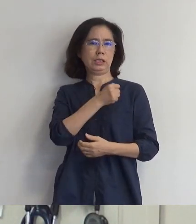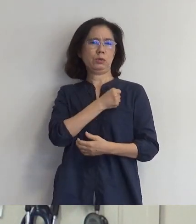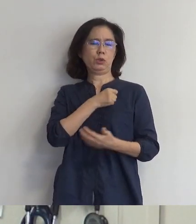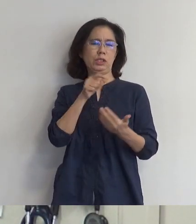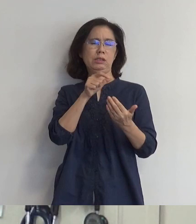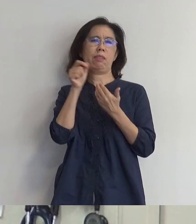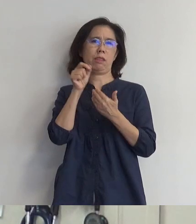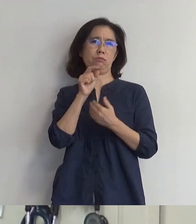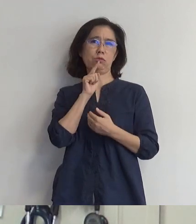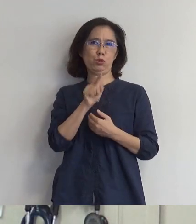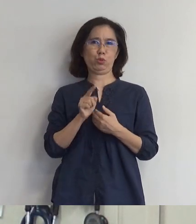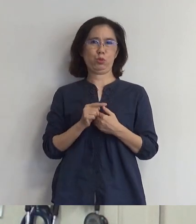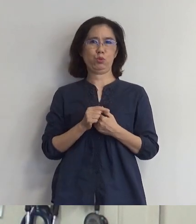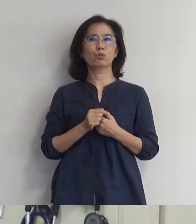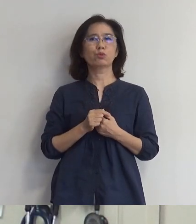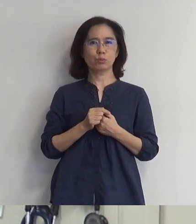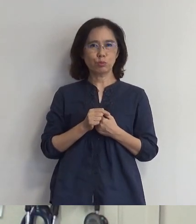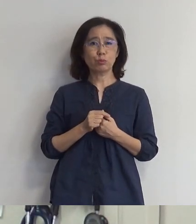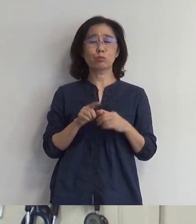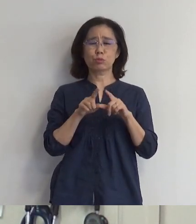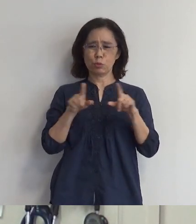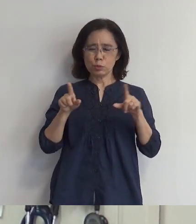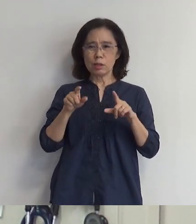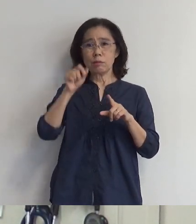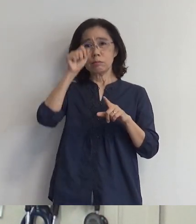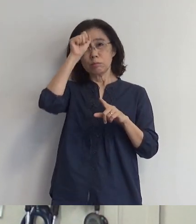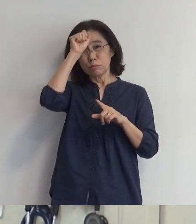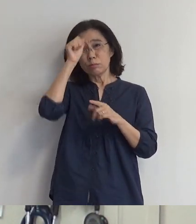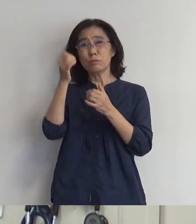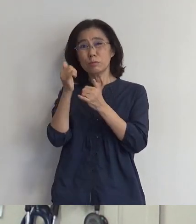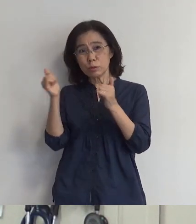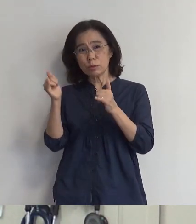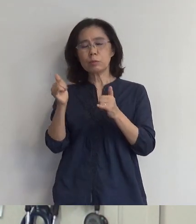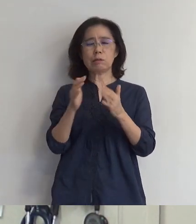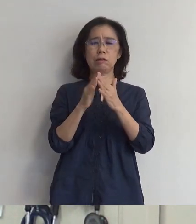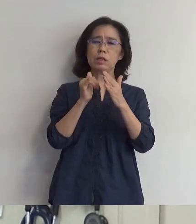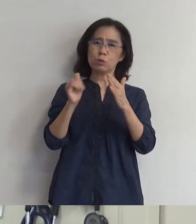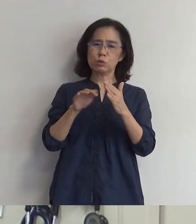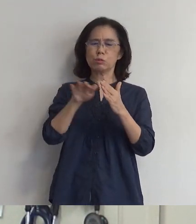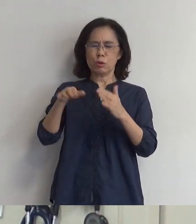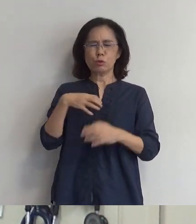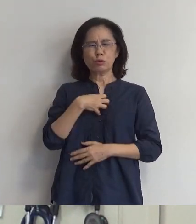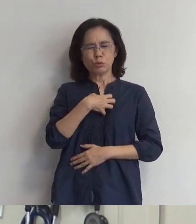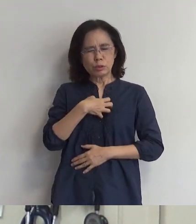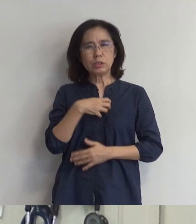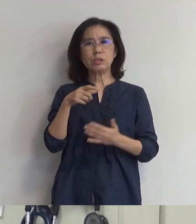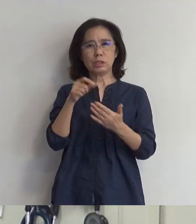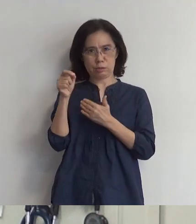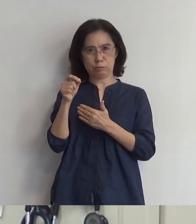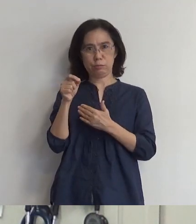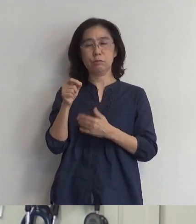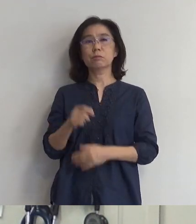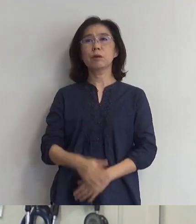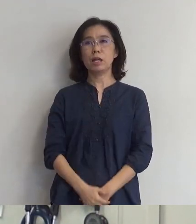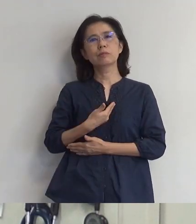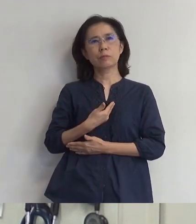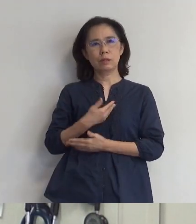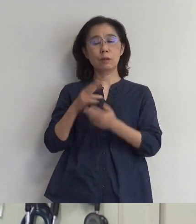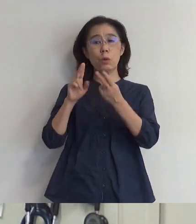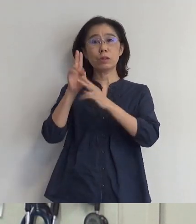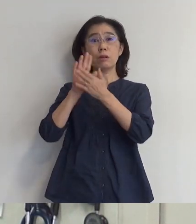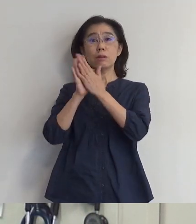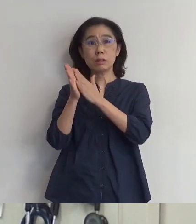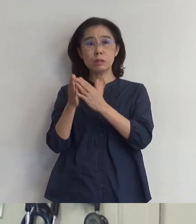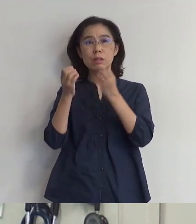。もちろん患者さんやご家族にとってもつらい選別です。沖縄県で